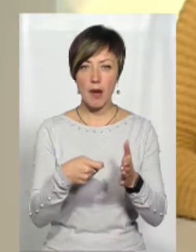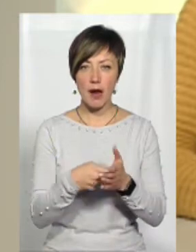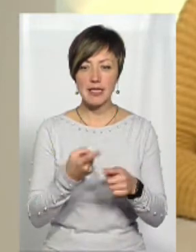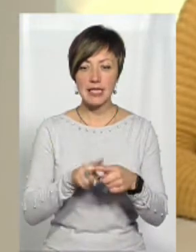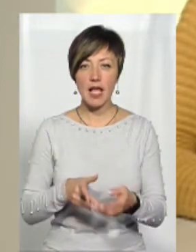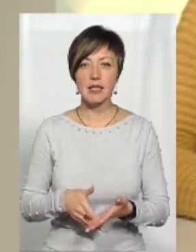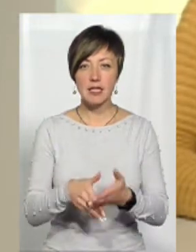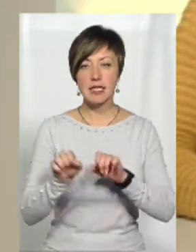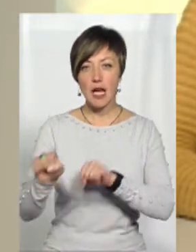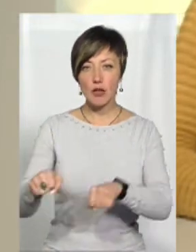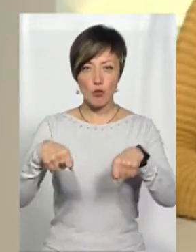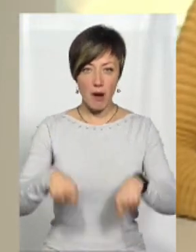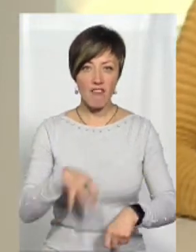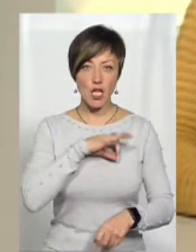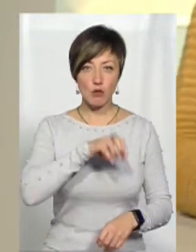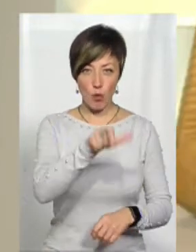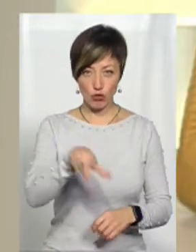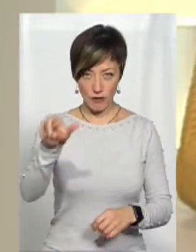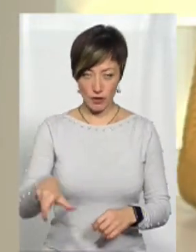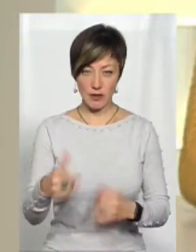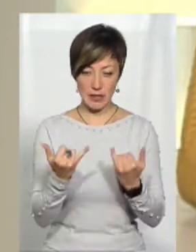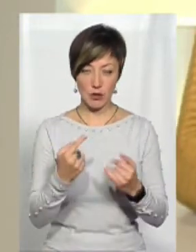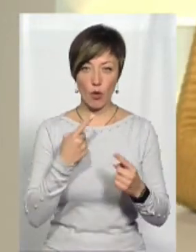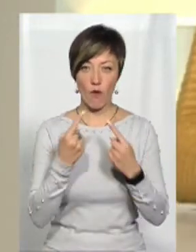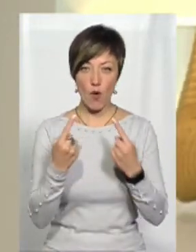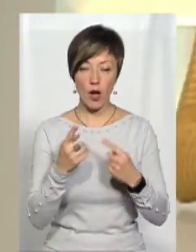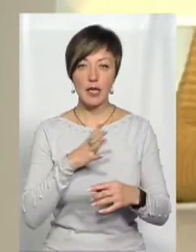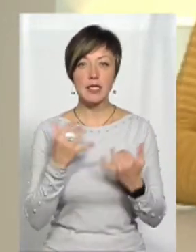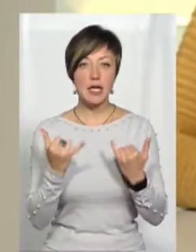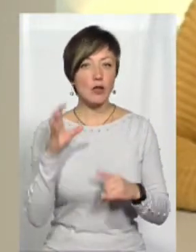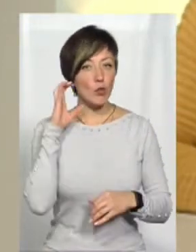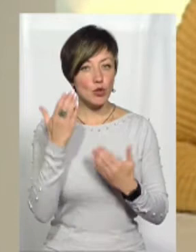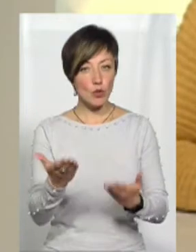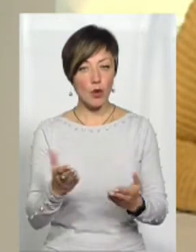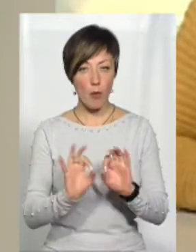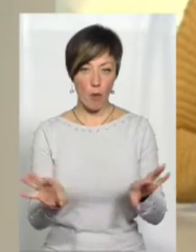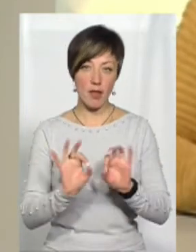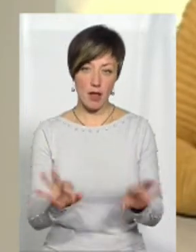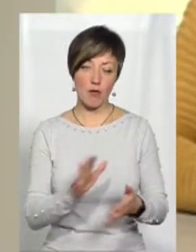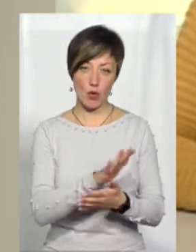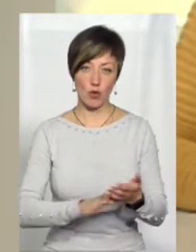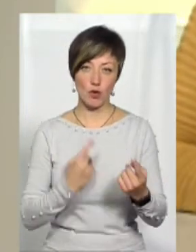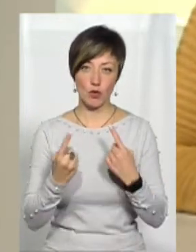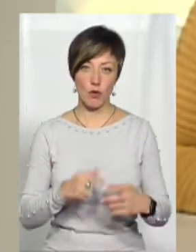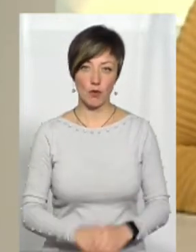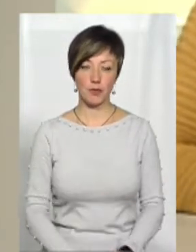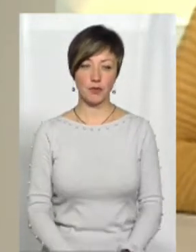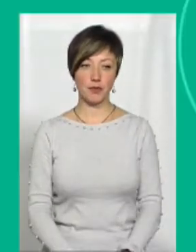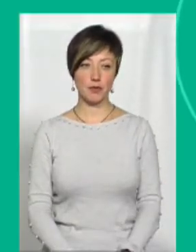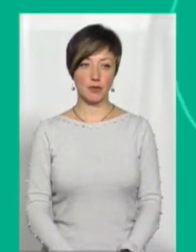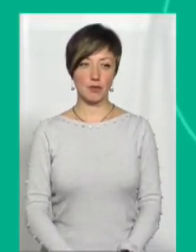інструментом захисту прав споживачів. От якраз те, що, про що ми тільки говорили. Зараз послухаємо її коментар і продовжимо нашу розмову.